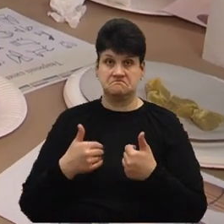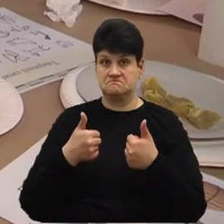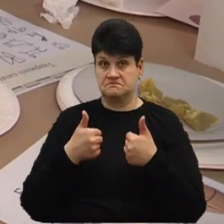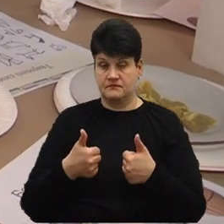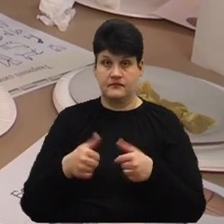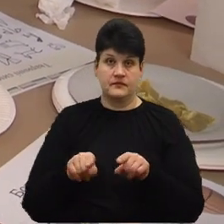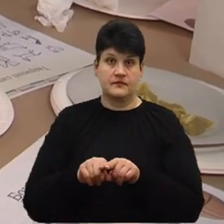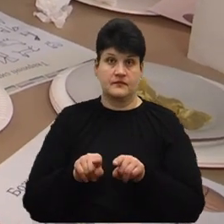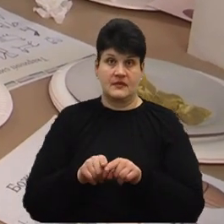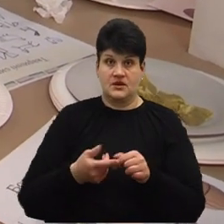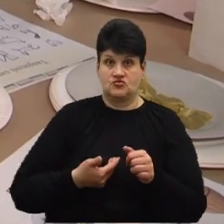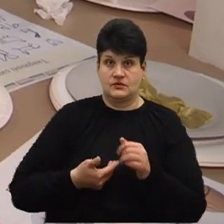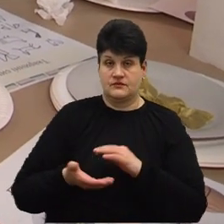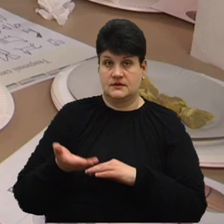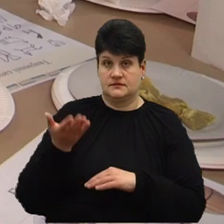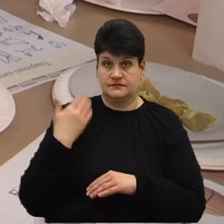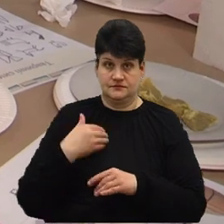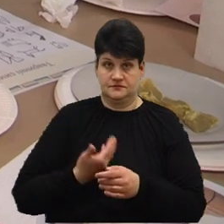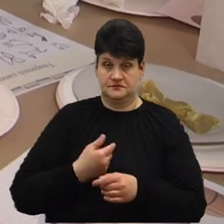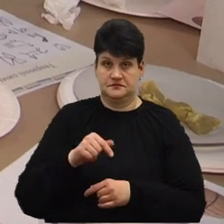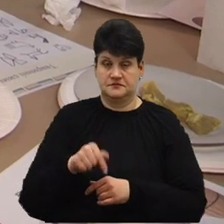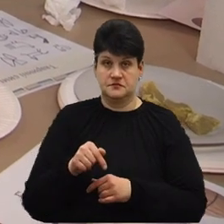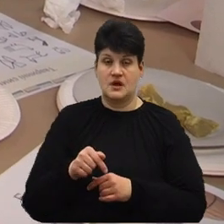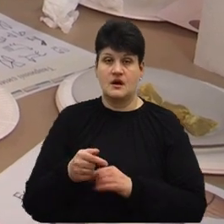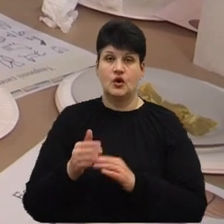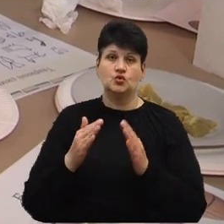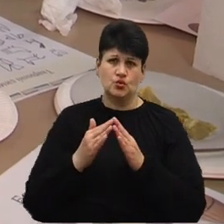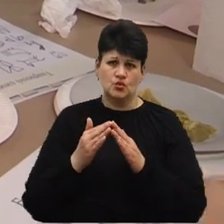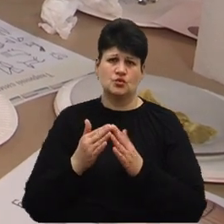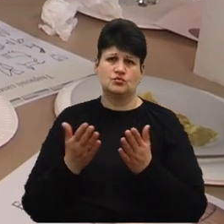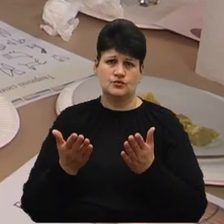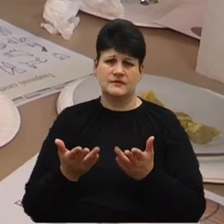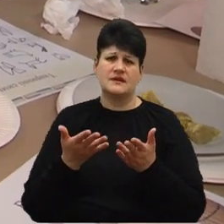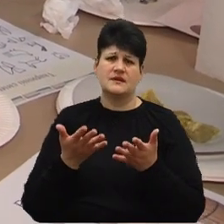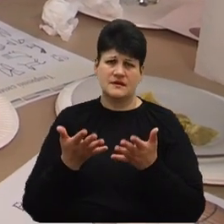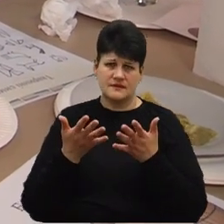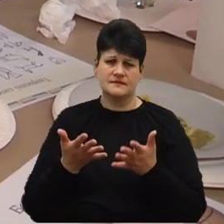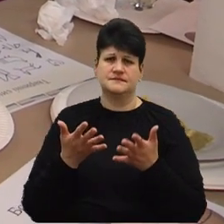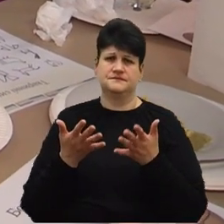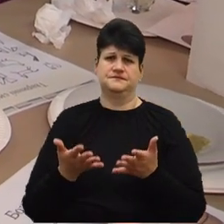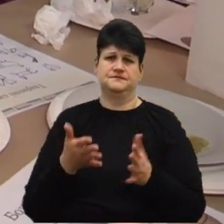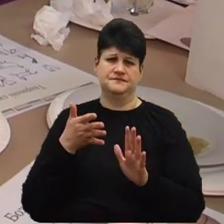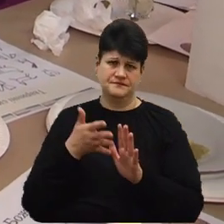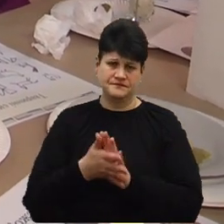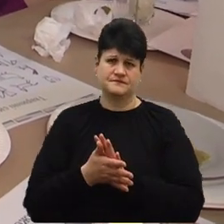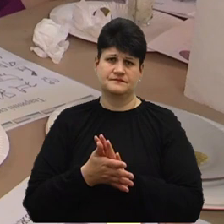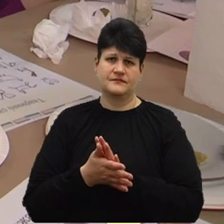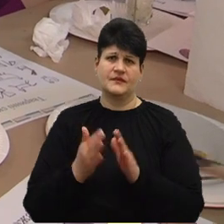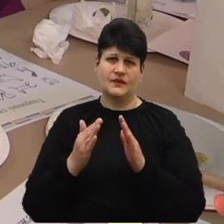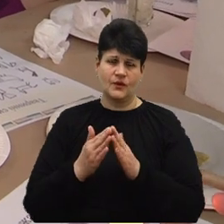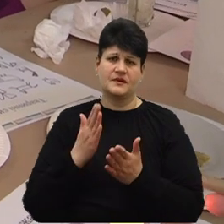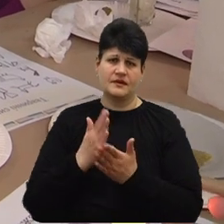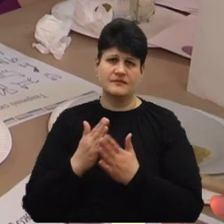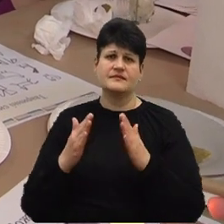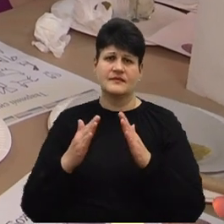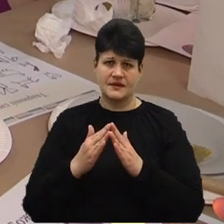тут прожили дуже вже багато років. Ну, а додому все одно ж зрозумієте, що домівка є